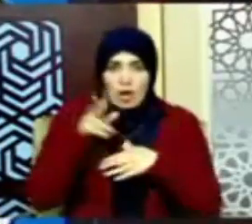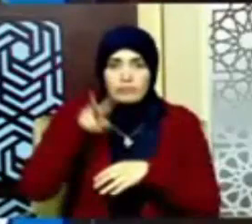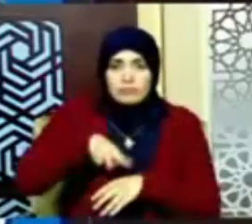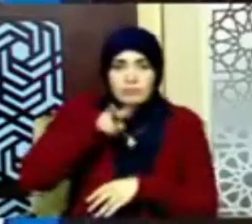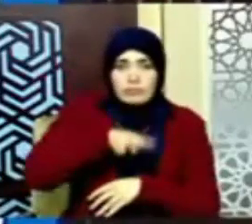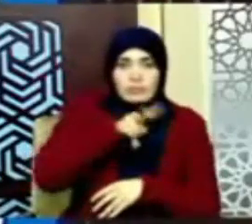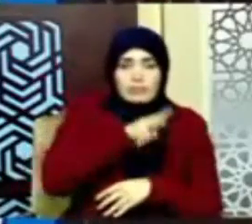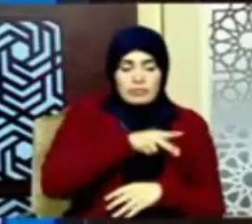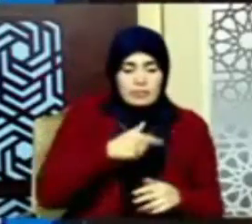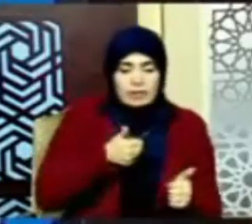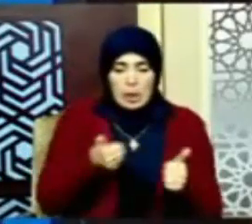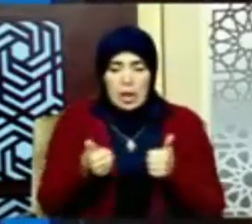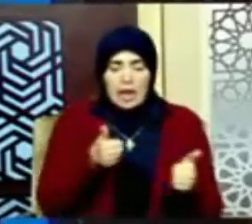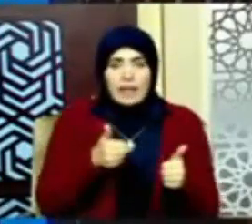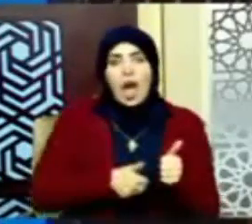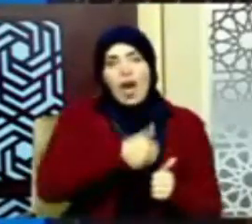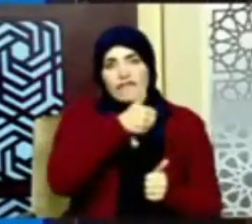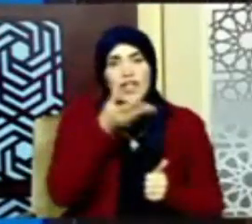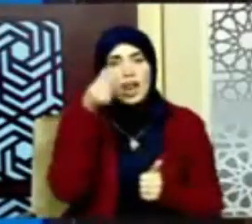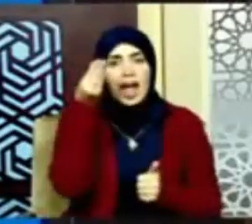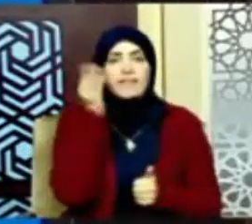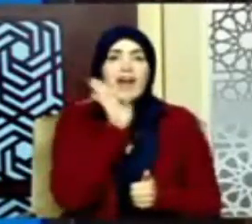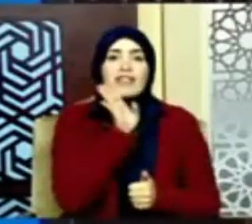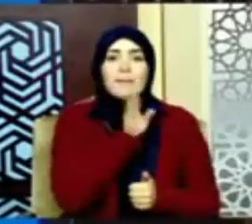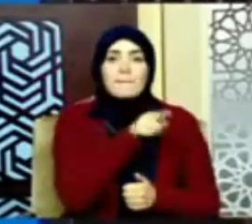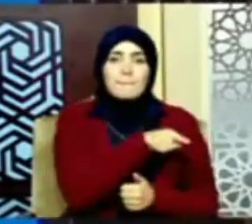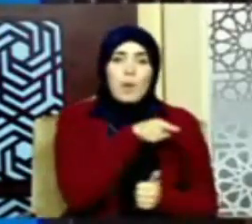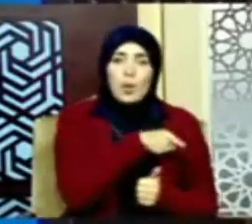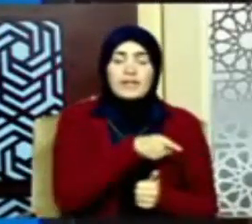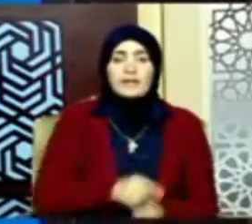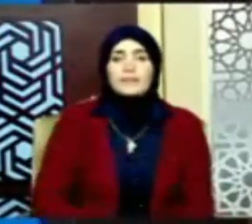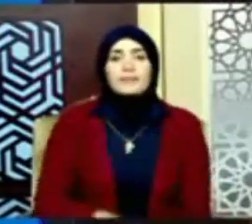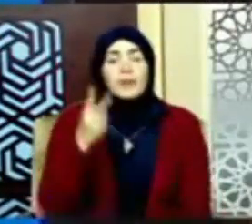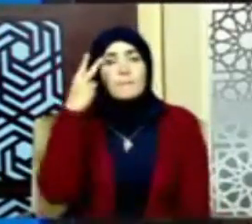وقالوا: من تعلم